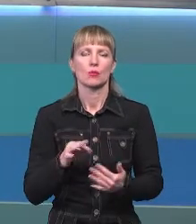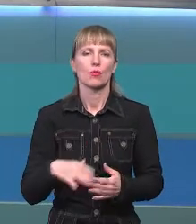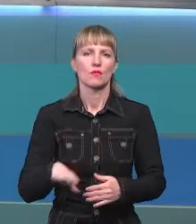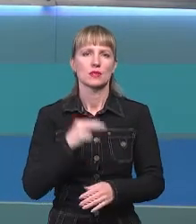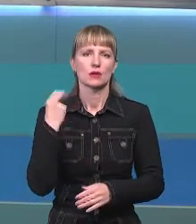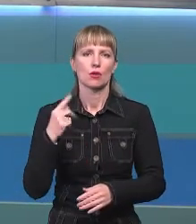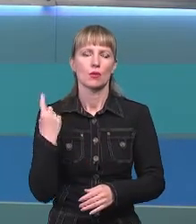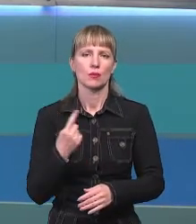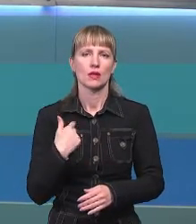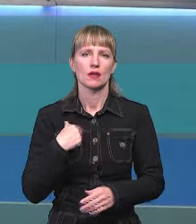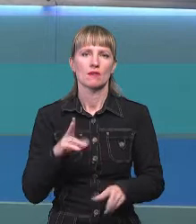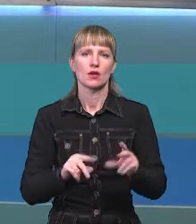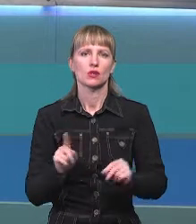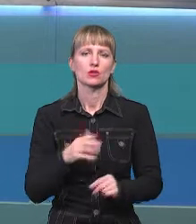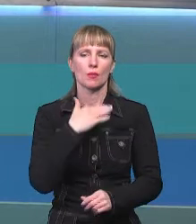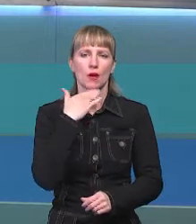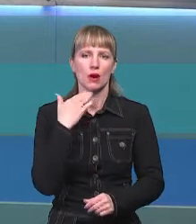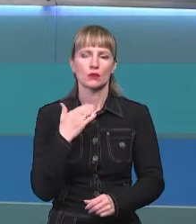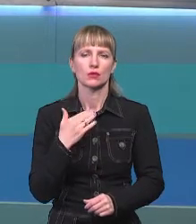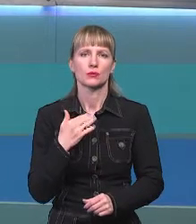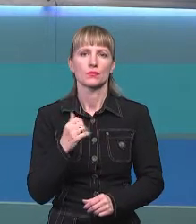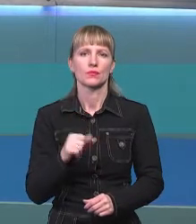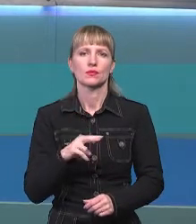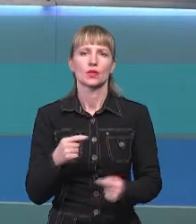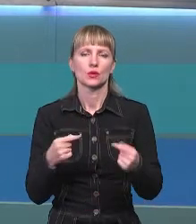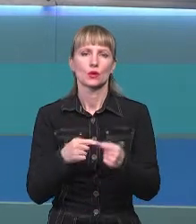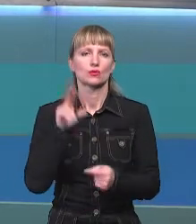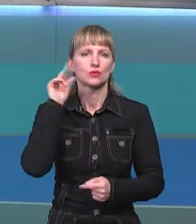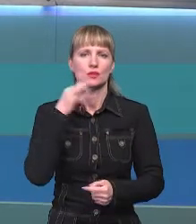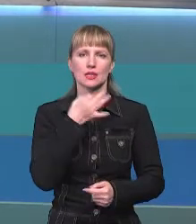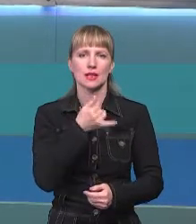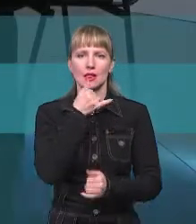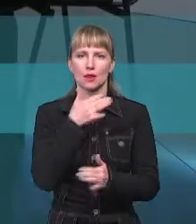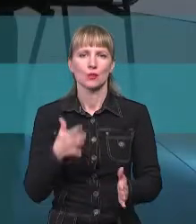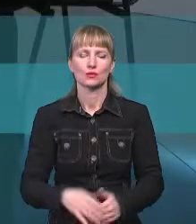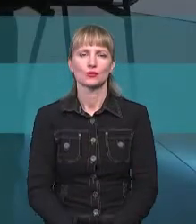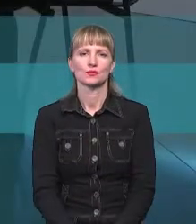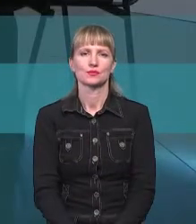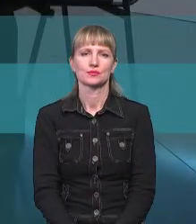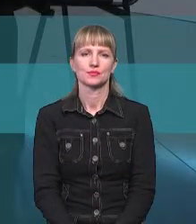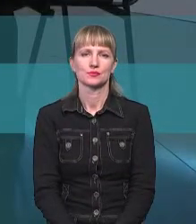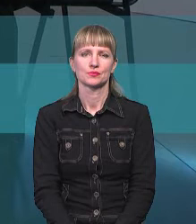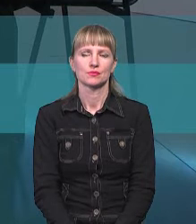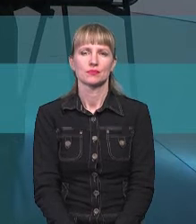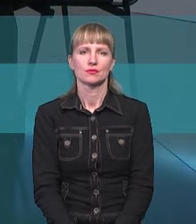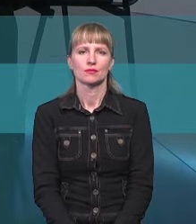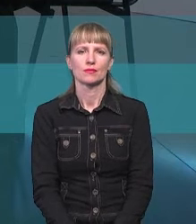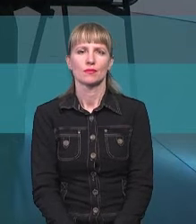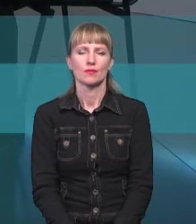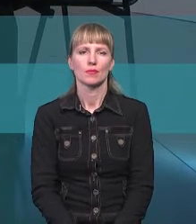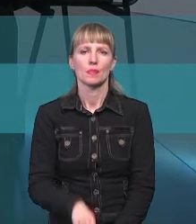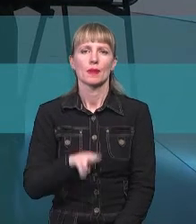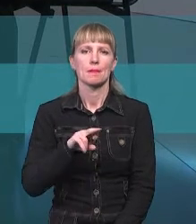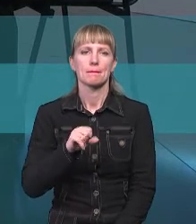всій Запорізькій області, я вважаю, що багато. Багато, але точну цифру... Точну цифру не скажете? Ні. Пані Марія, от